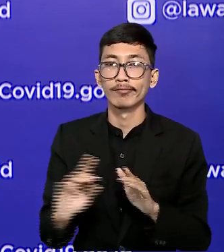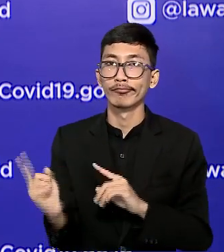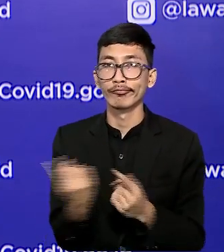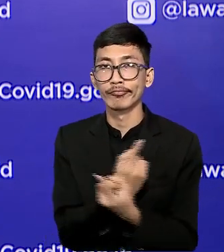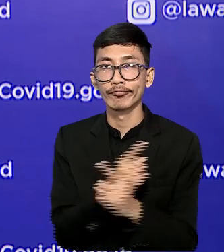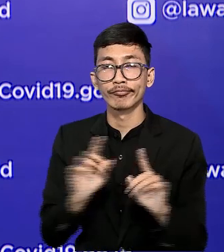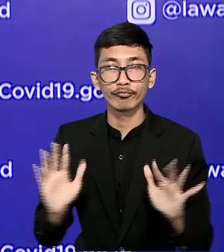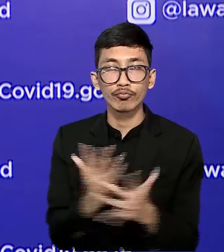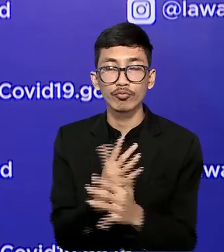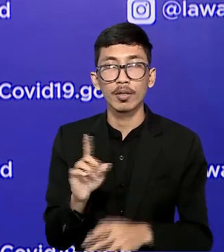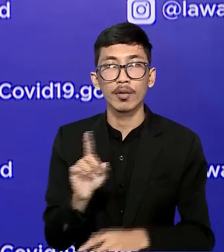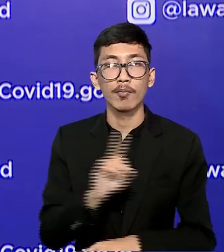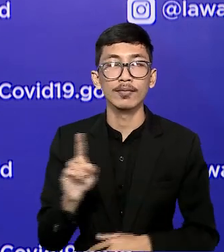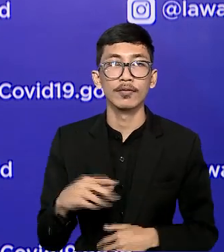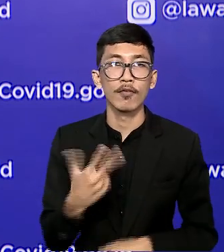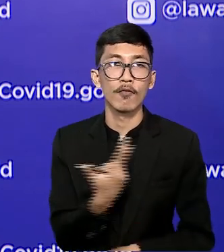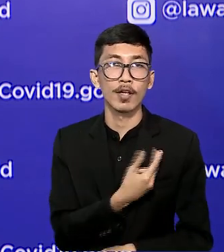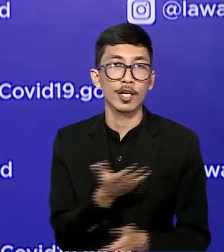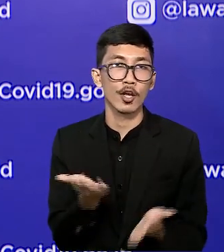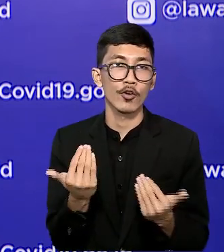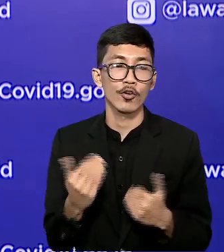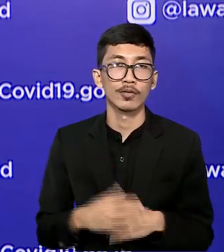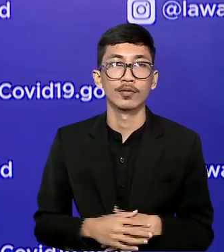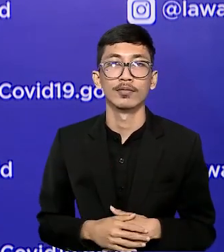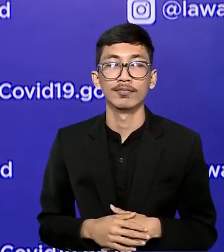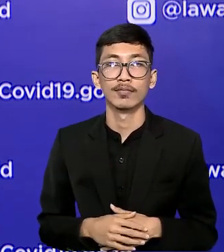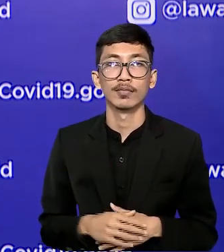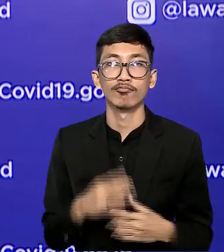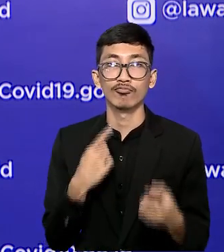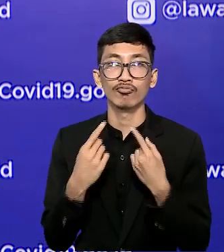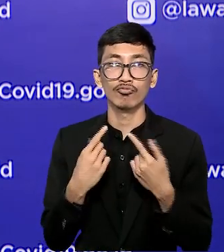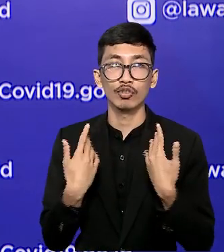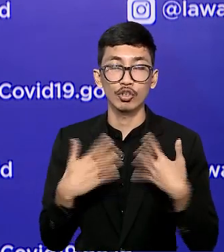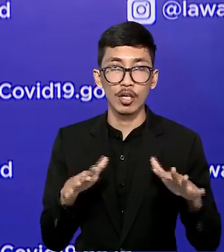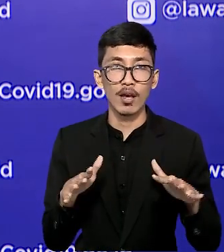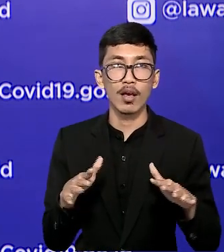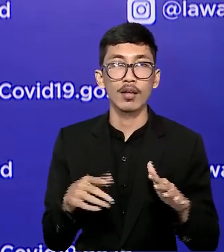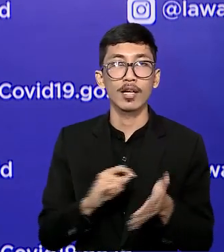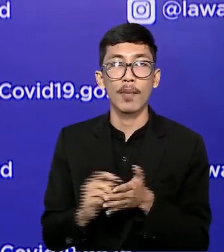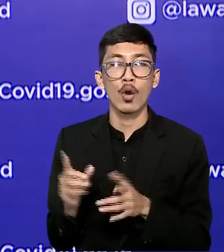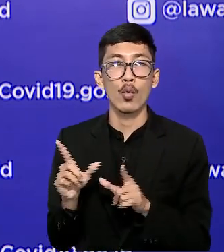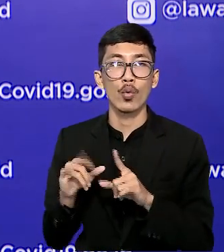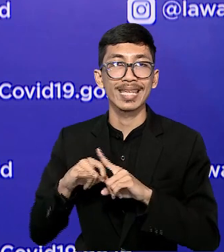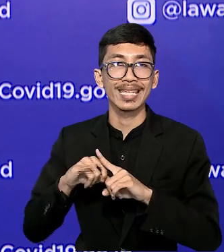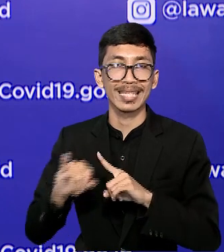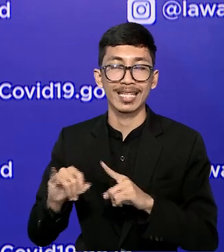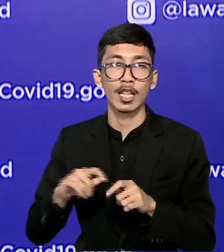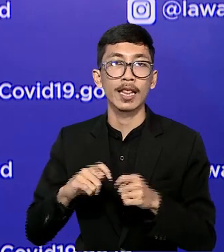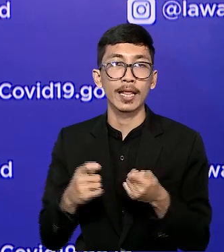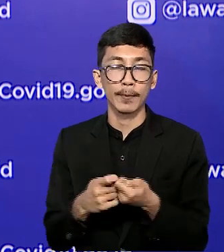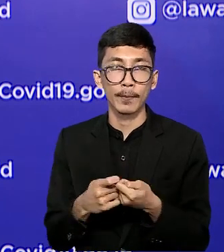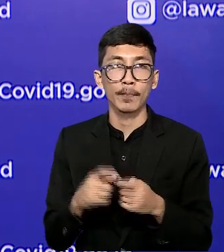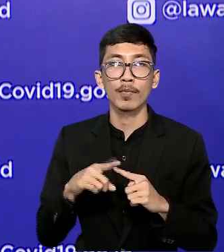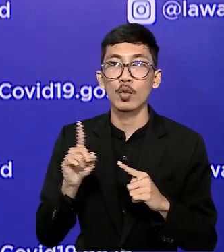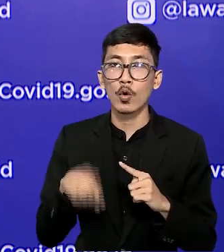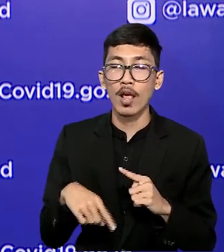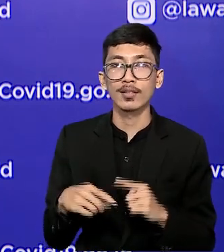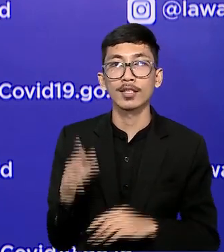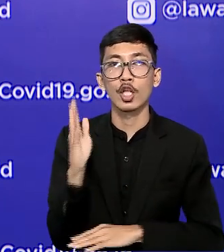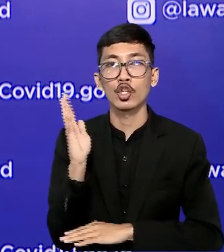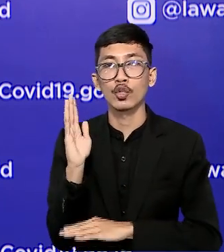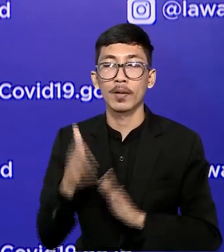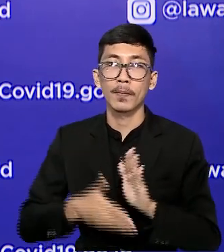dan Ayo segera vaksin saya akhiri Tokyo kita siang hari ini ataupun sore hari ini saya pikirin beserta tim yang bertugas dan para